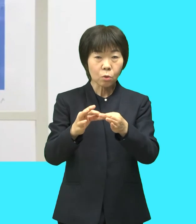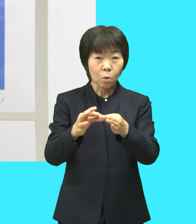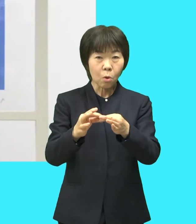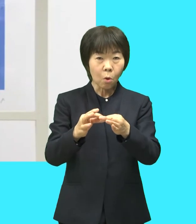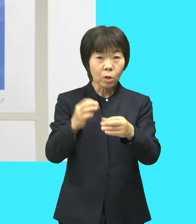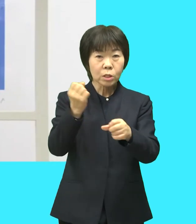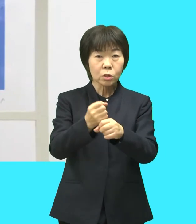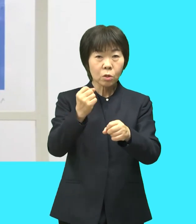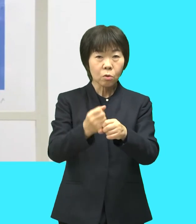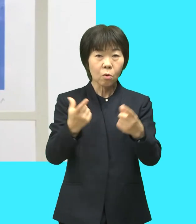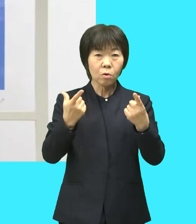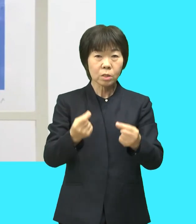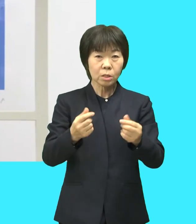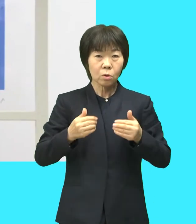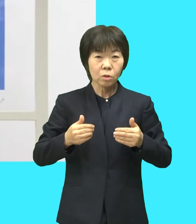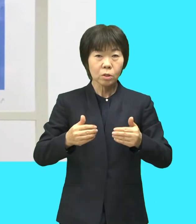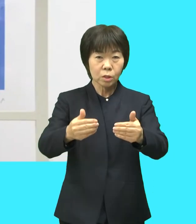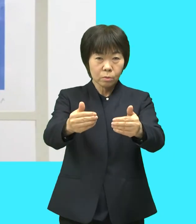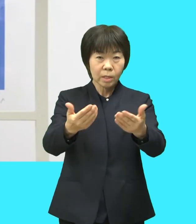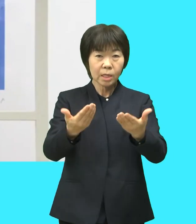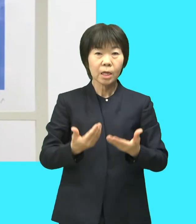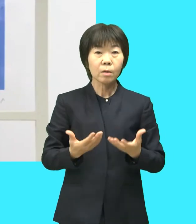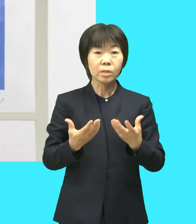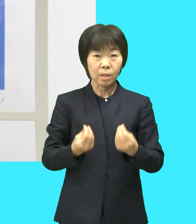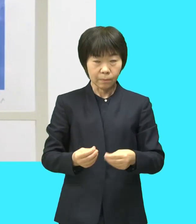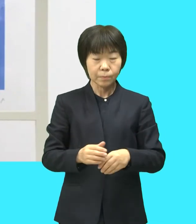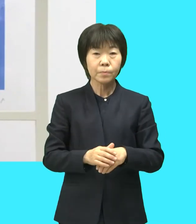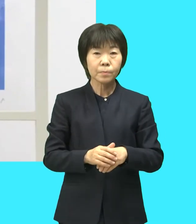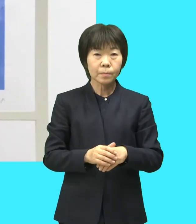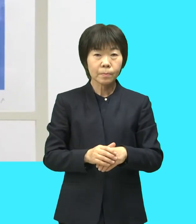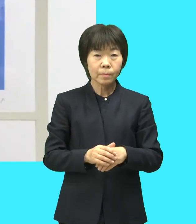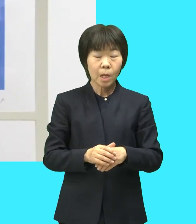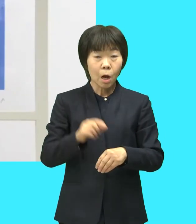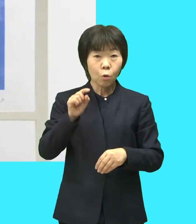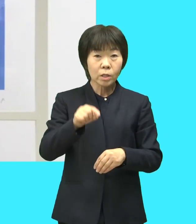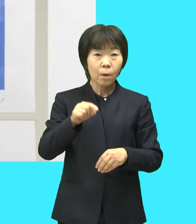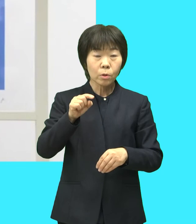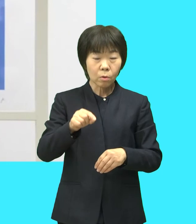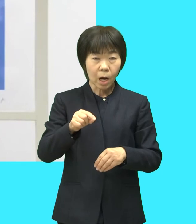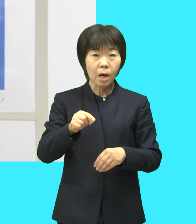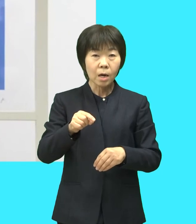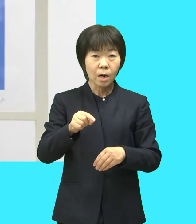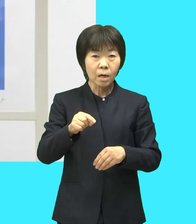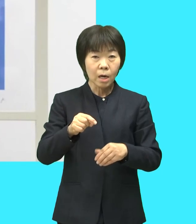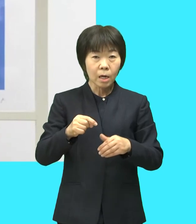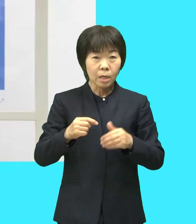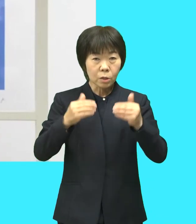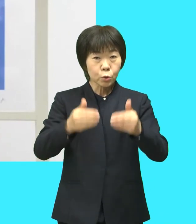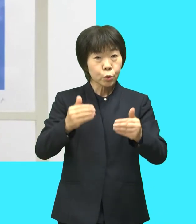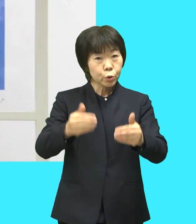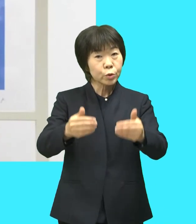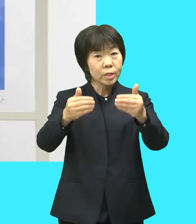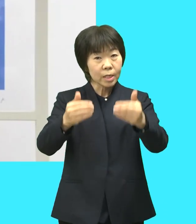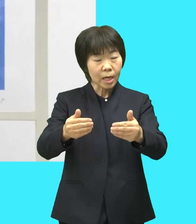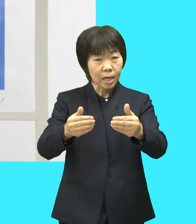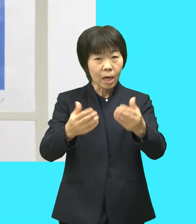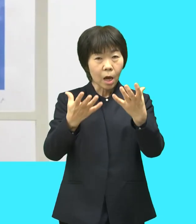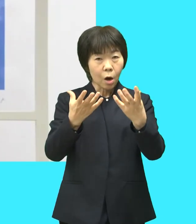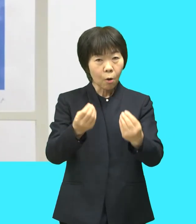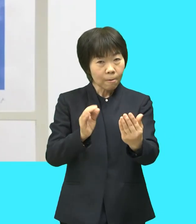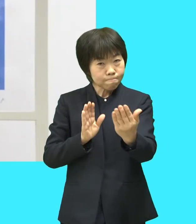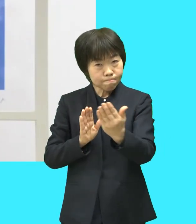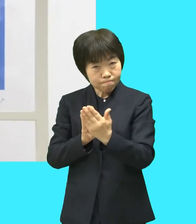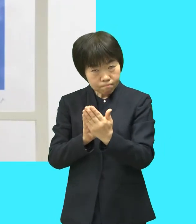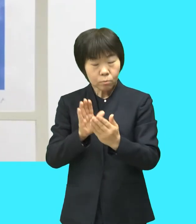な事業を着実に進めていただきました。こういったものがまさに前に進んで完了しつつあ